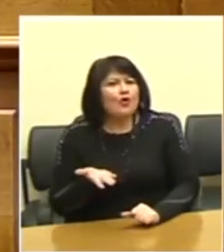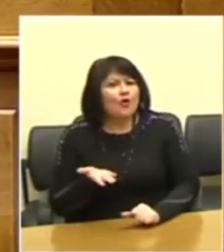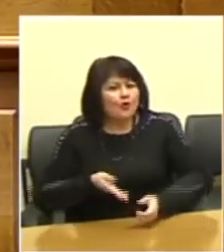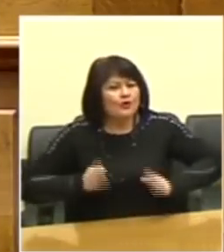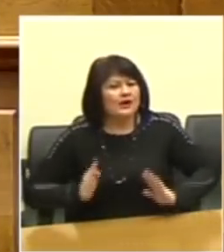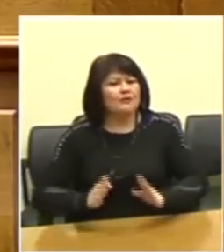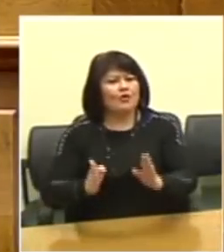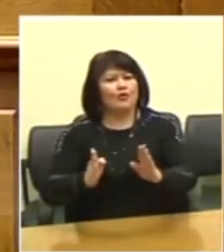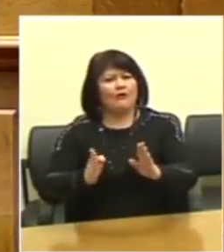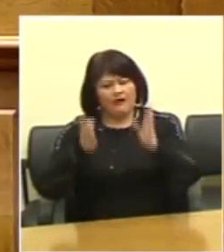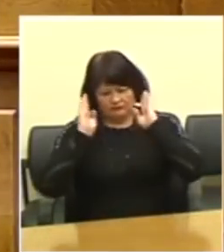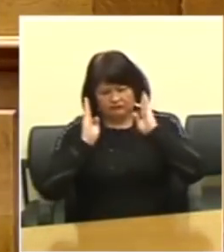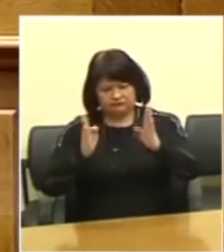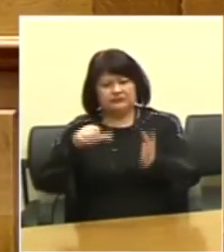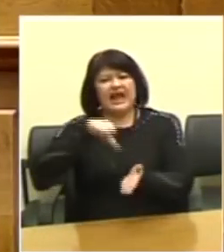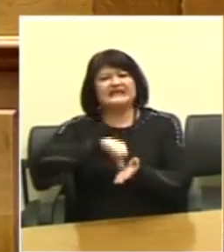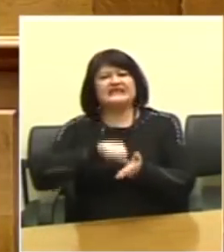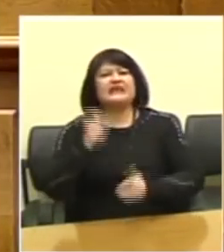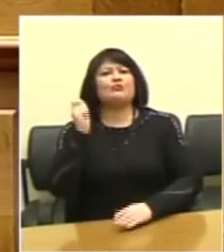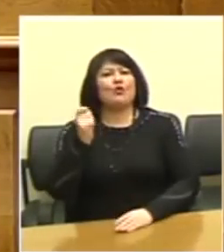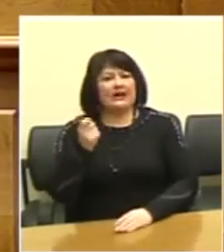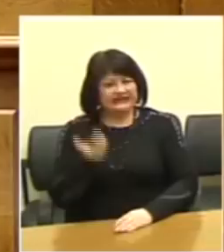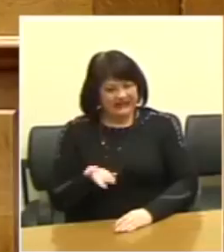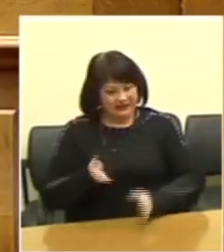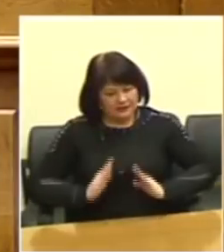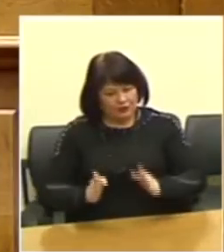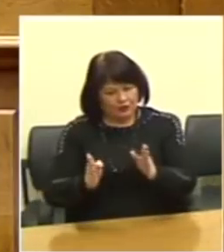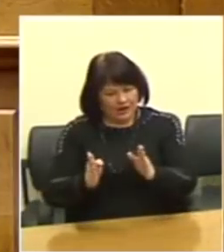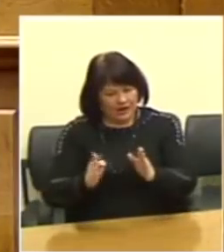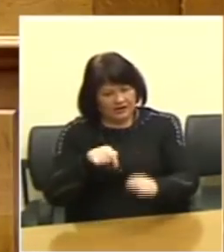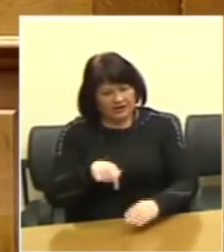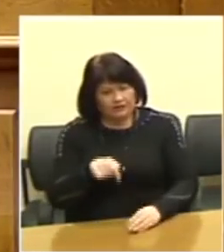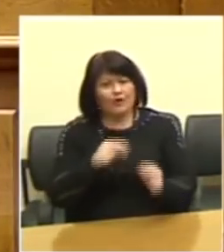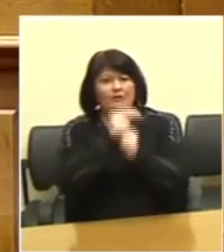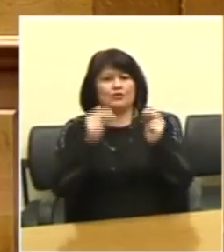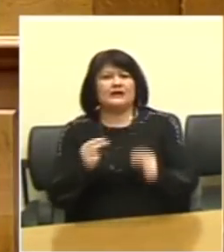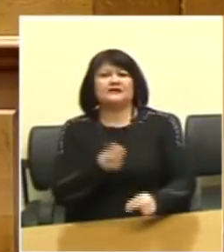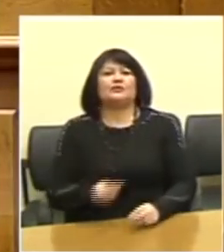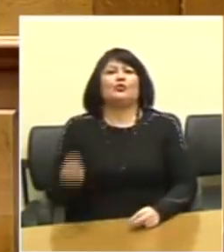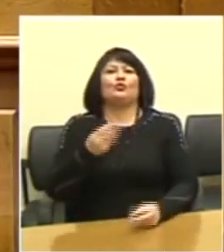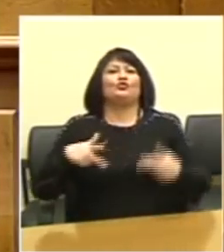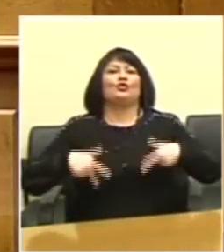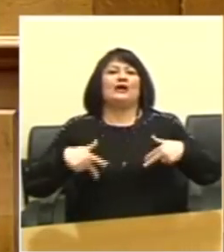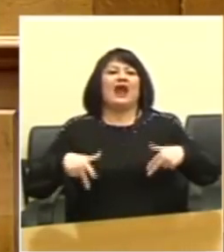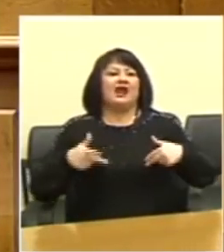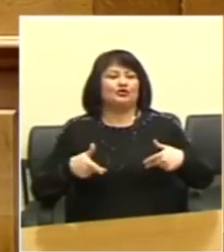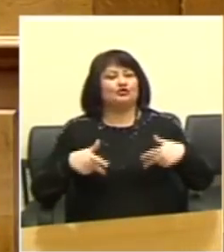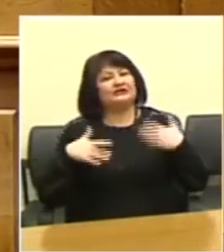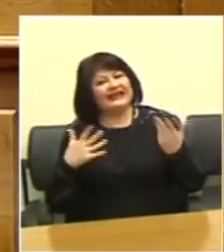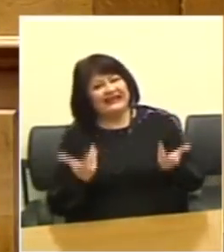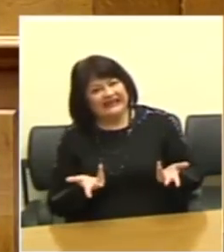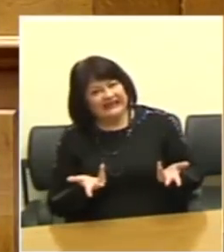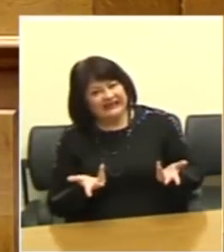προχωράει απρόσκοπτα η αστική πολιτική, αλλά και να είναι πιο αποτελεσματικό το κράτος είτε